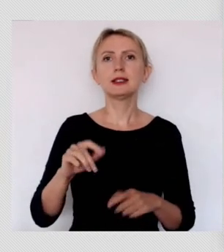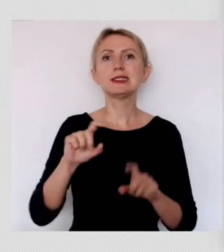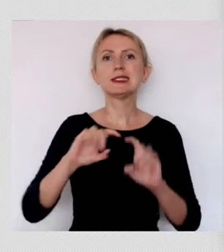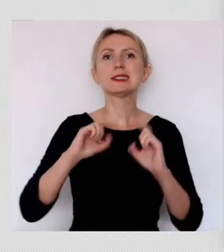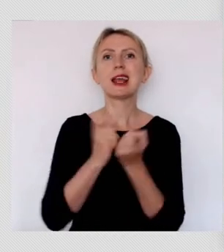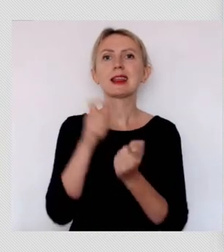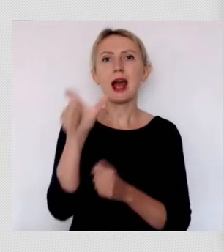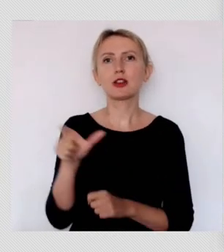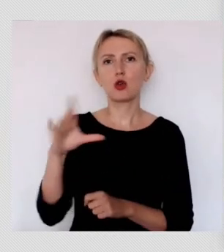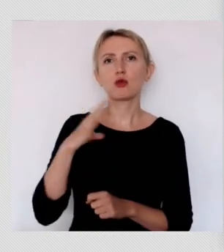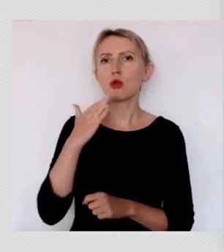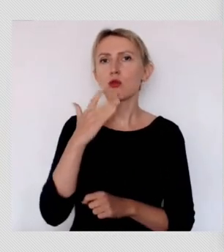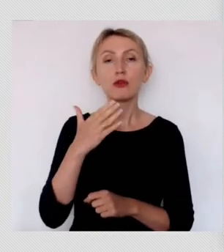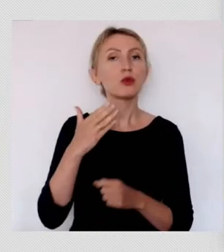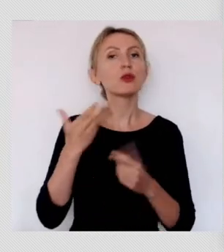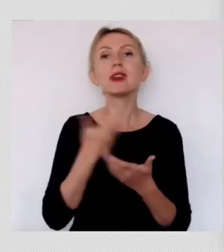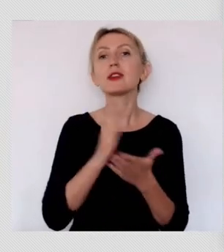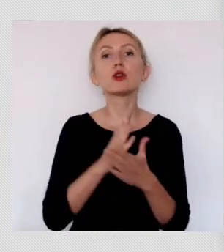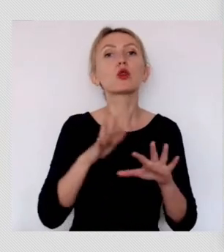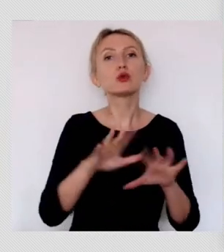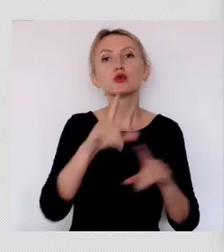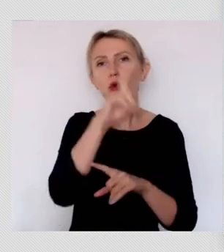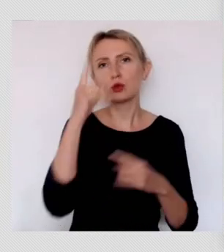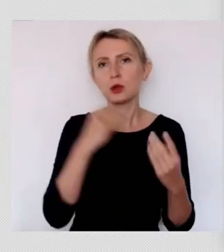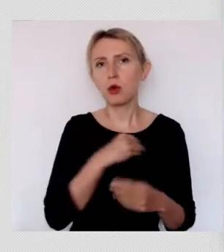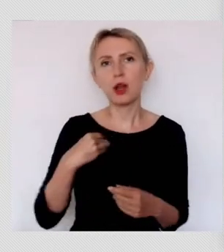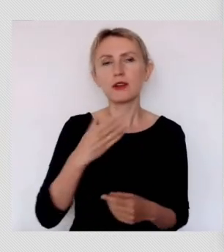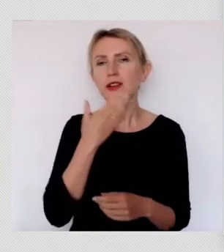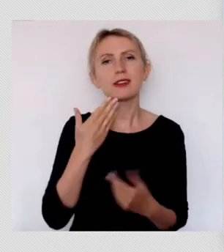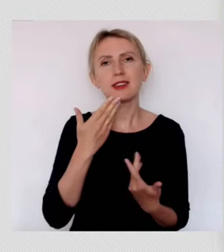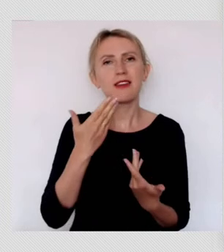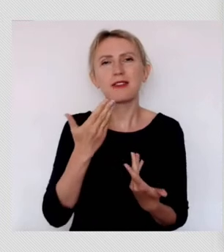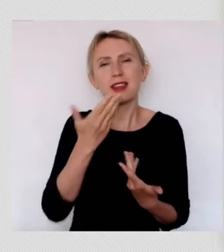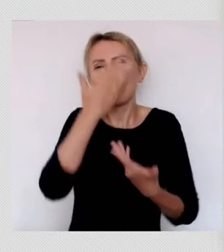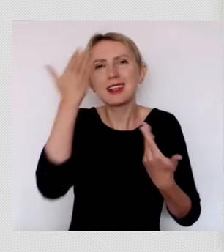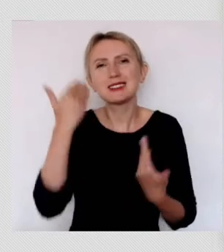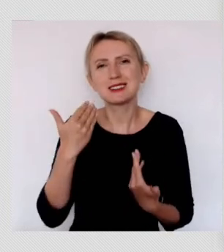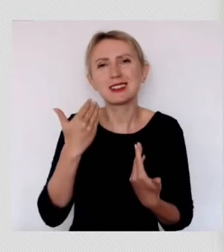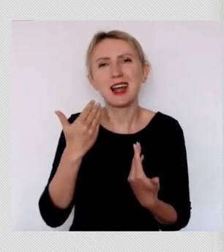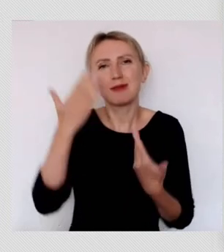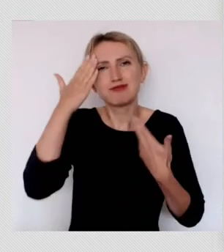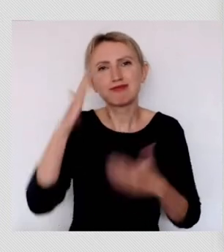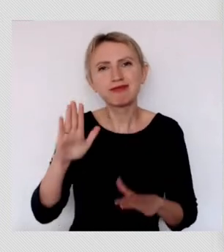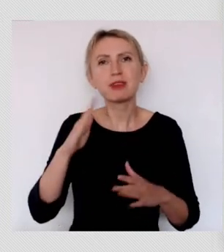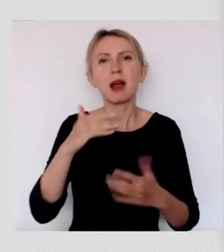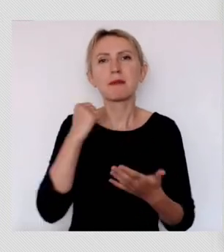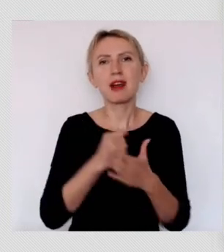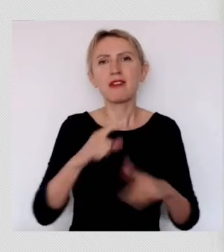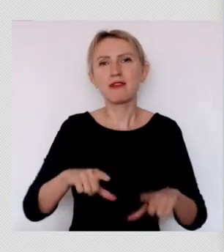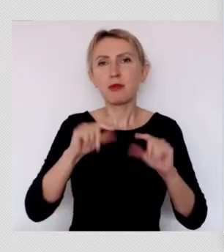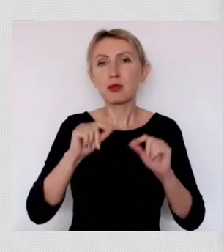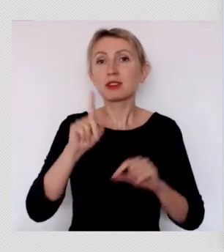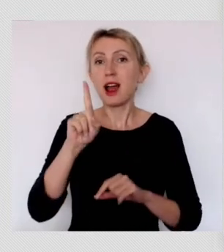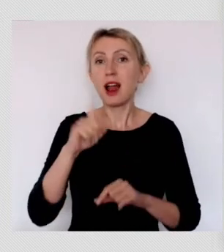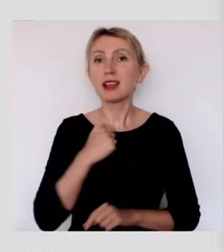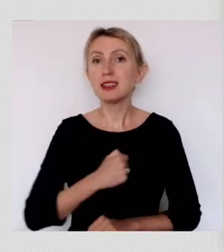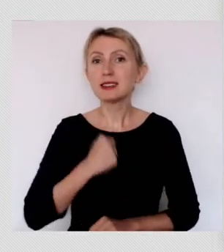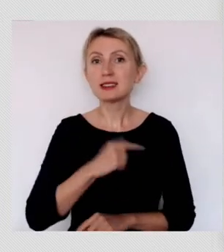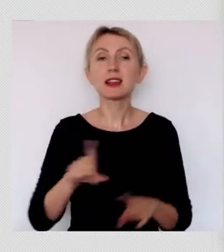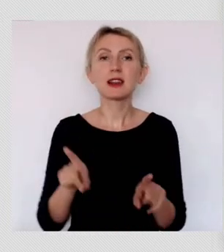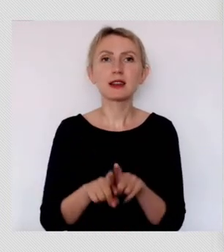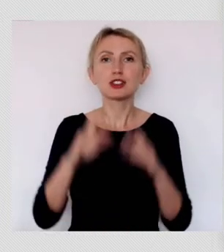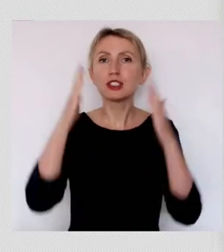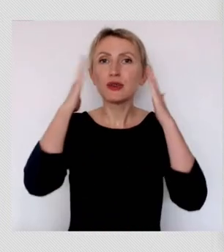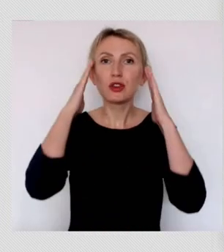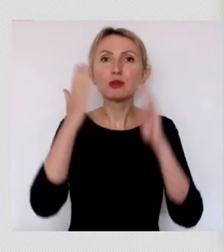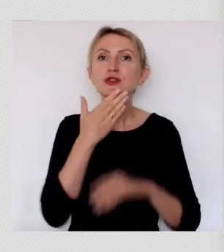tylko większość Polaków nie ma pojęcia o obowiązujących uregulowaniach prawa wyborczego, ale niestety takiej świadomości